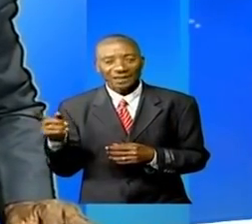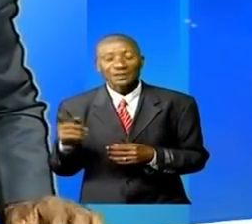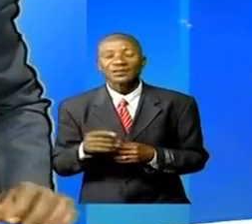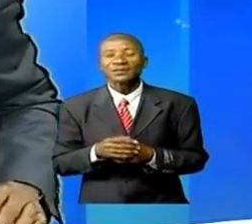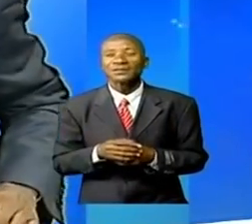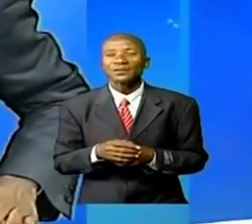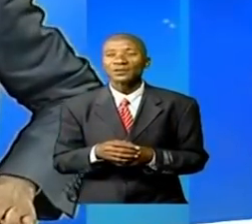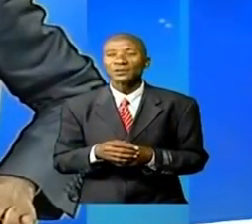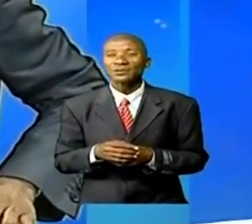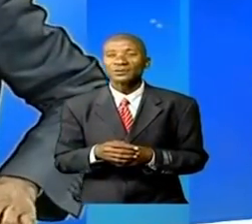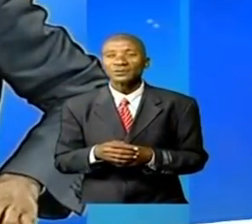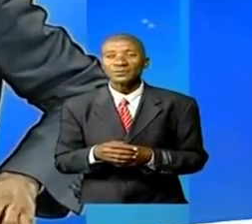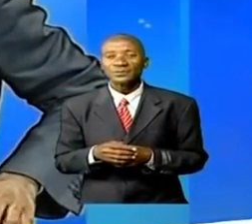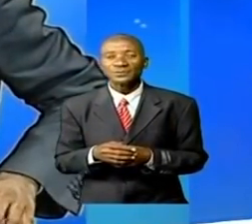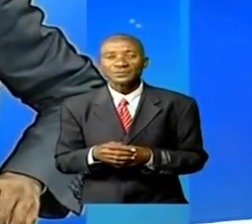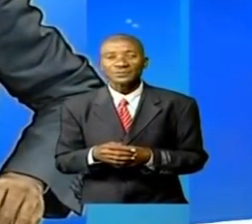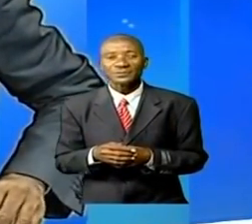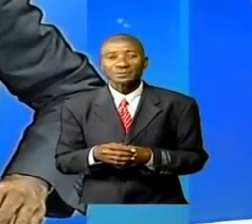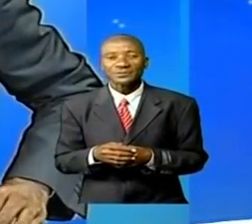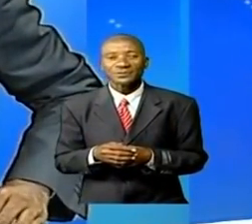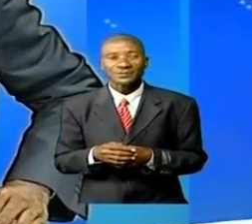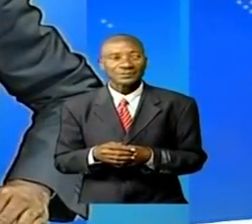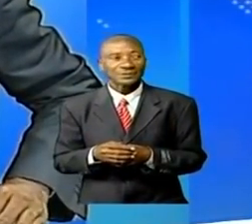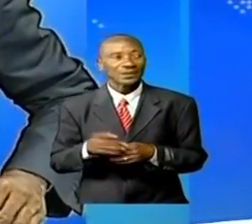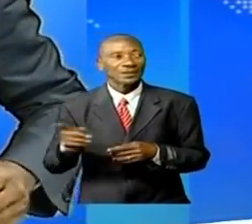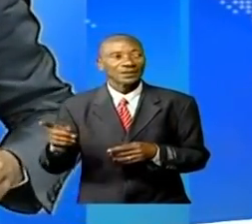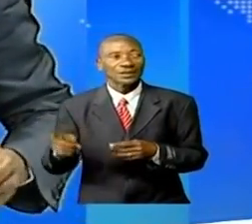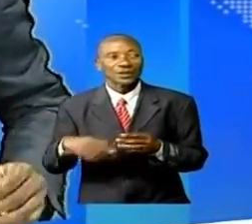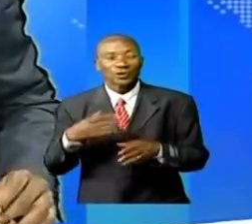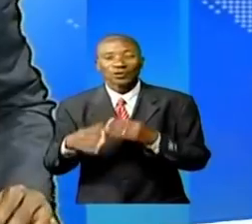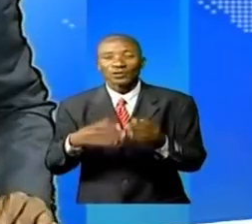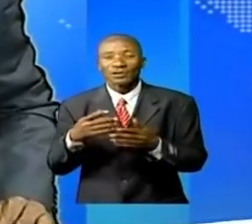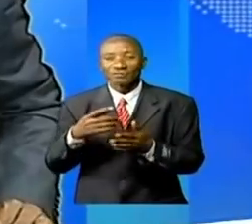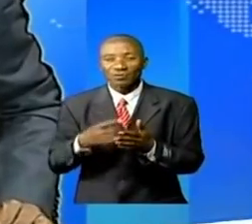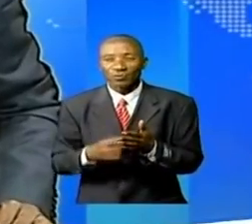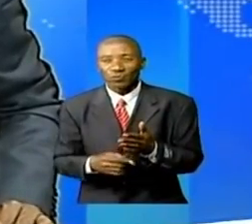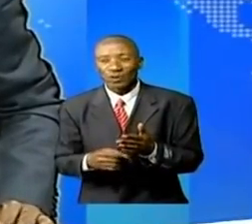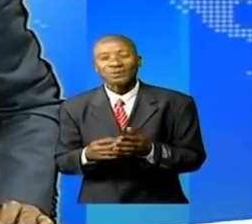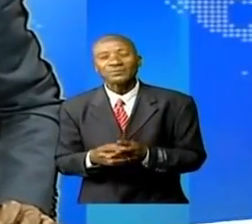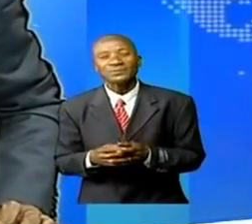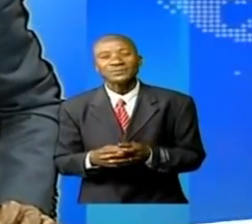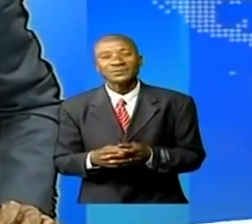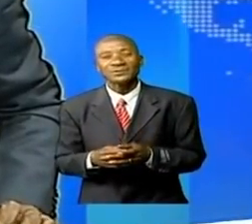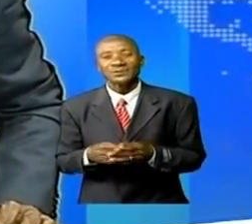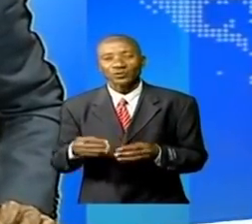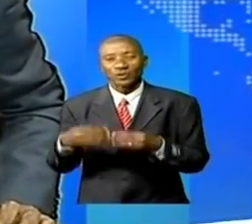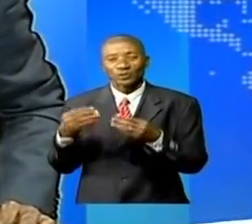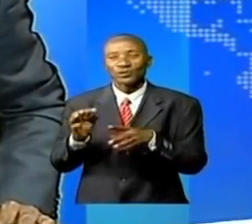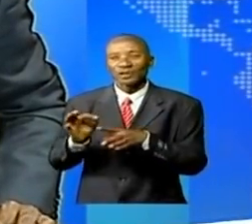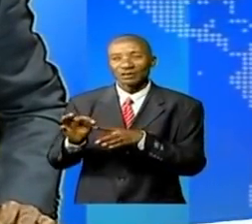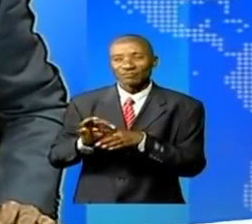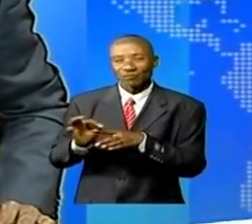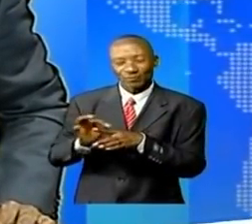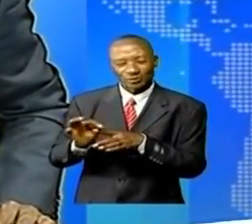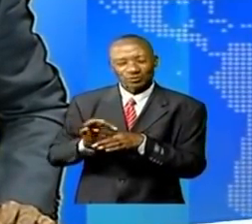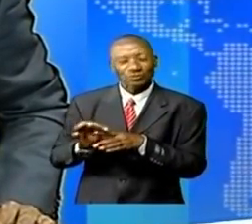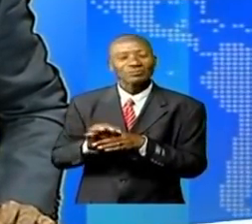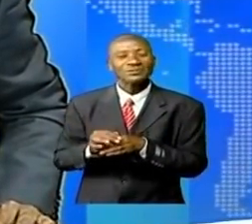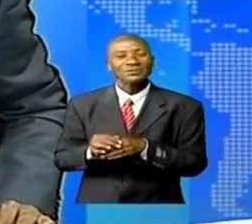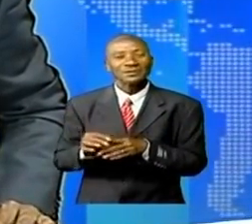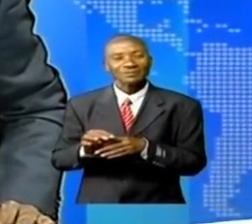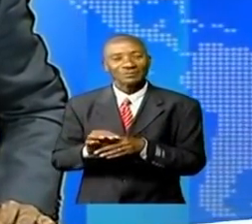de se doter, l'inspection d'être formée sur la base essentielle du